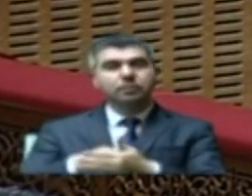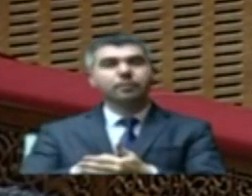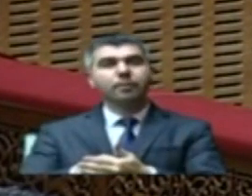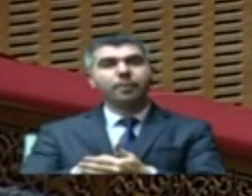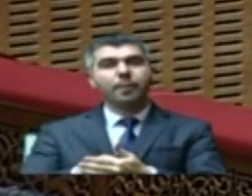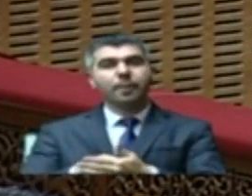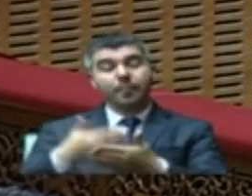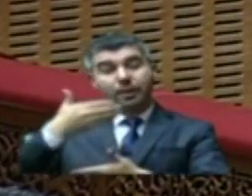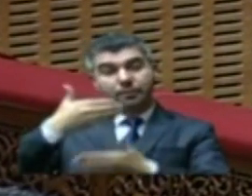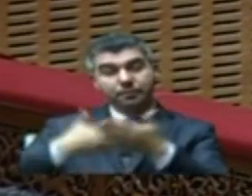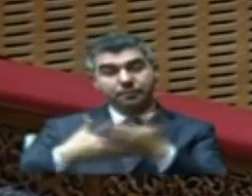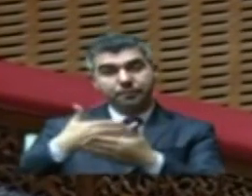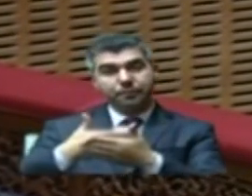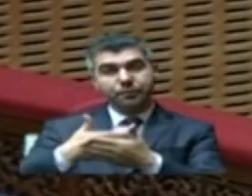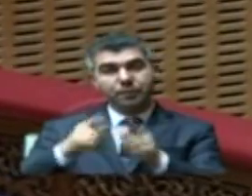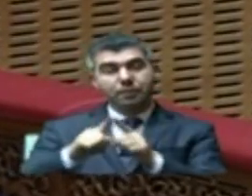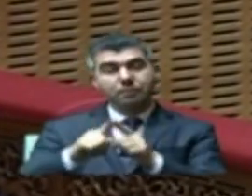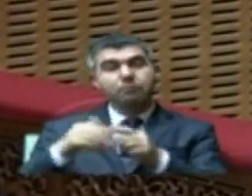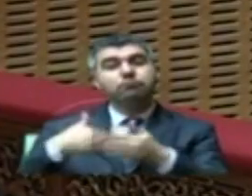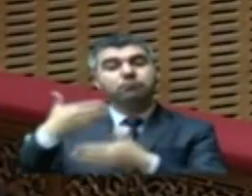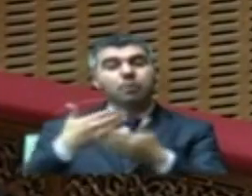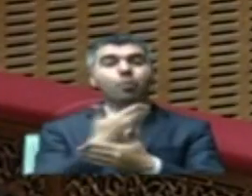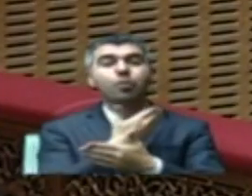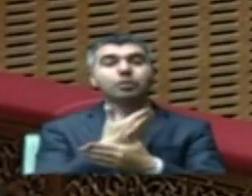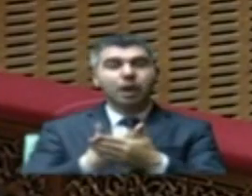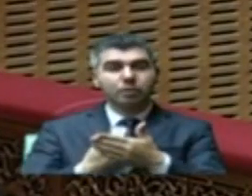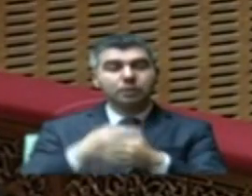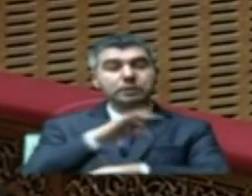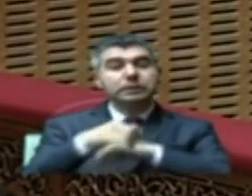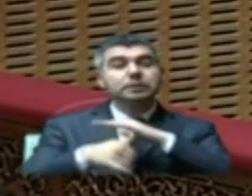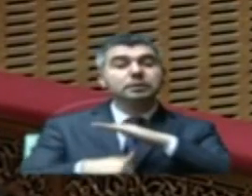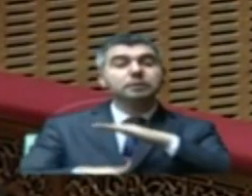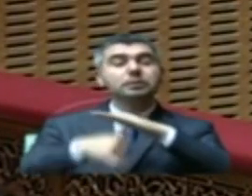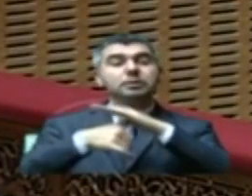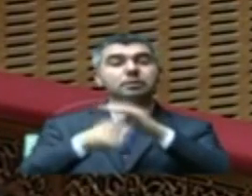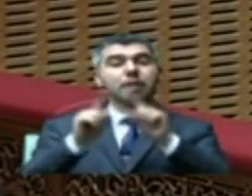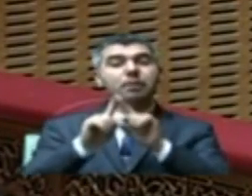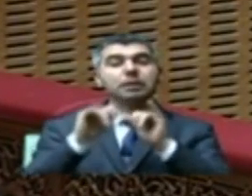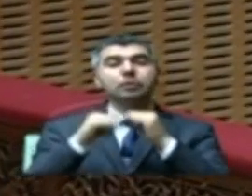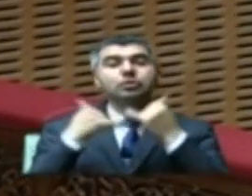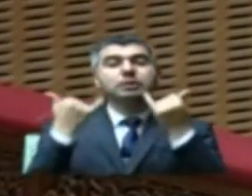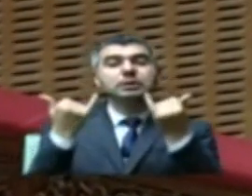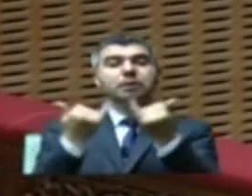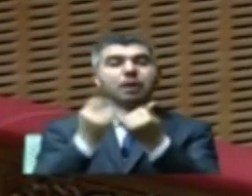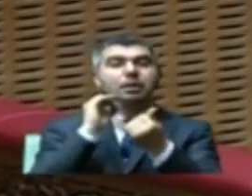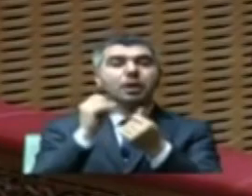وفي الجريدة الرسمية كتخرجوا وبعد استشارة المجلس الأعلى للوظيفة العمومية في دورته العادية المنعقدة